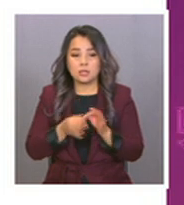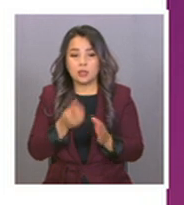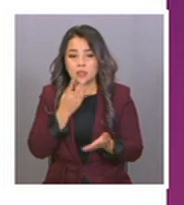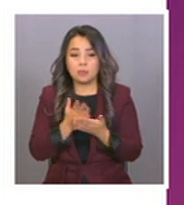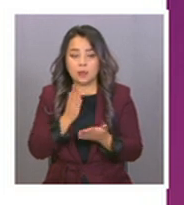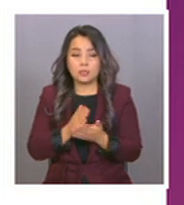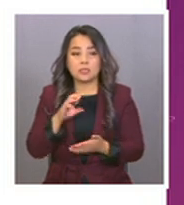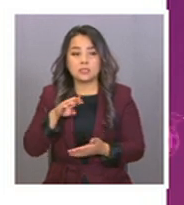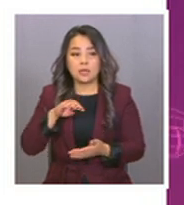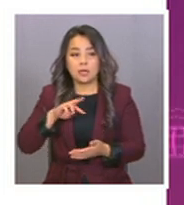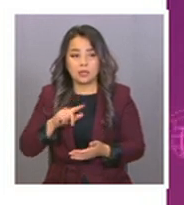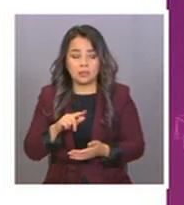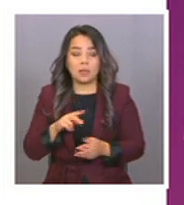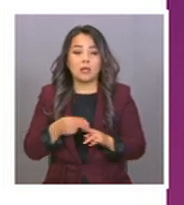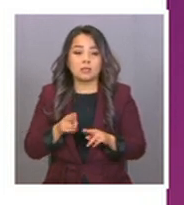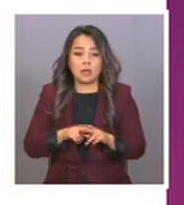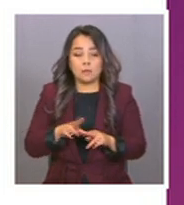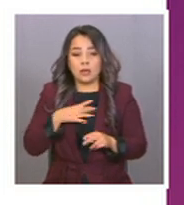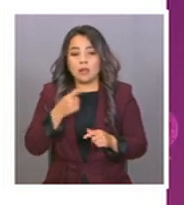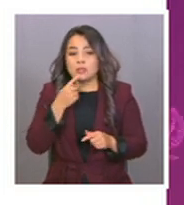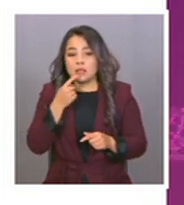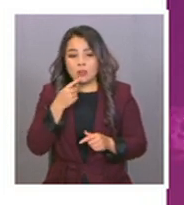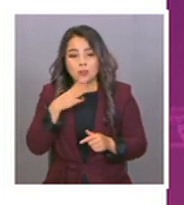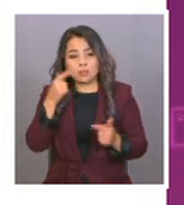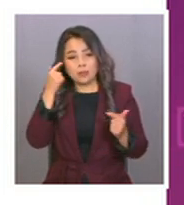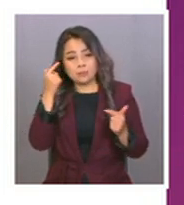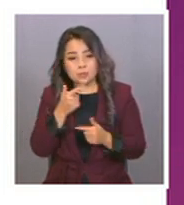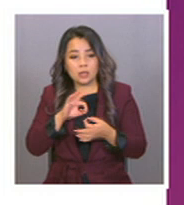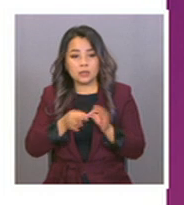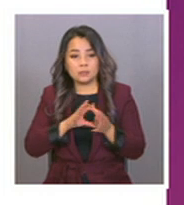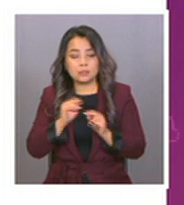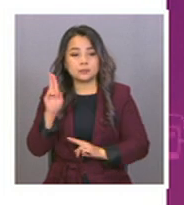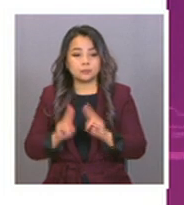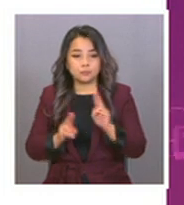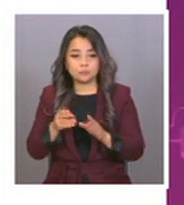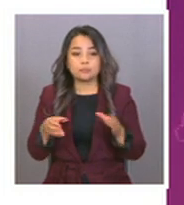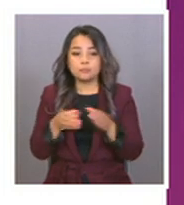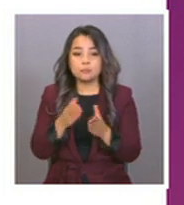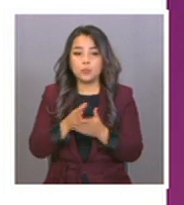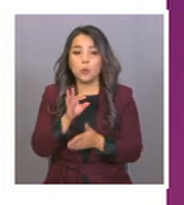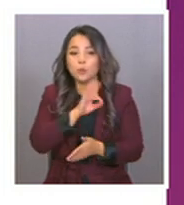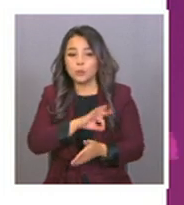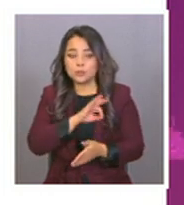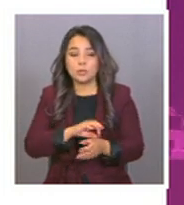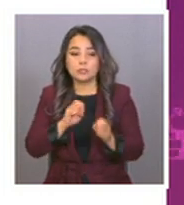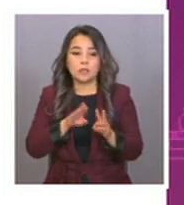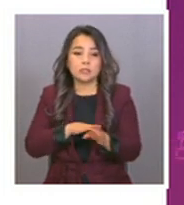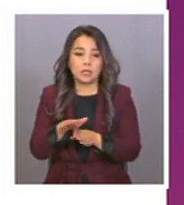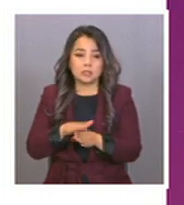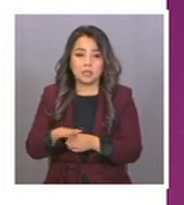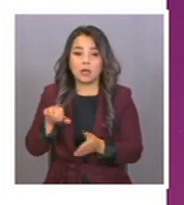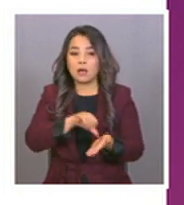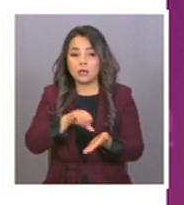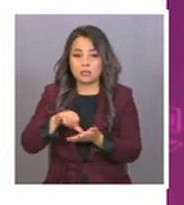стилистика. Тіл білімінің тілдік көркемдегіш амал тәсілдерін, қолданылу аясын, қатысымдық